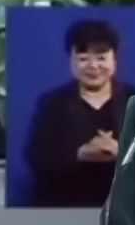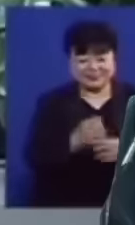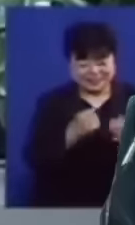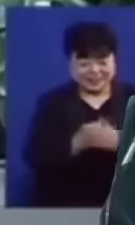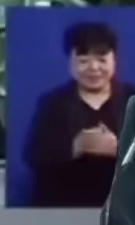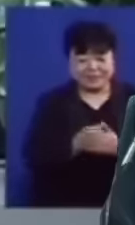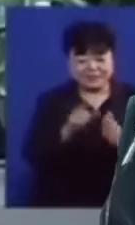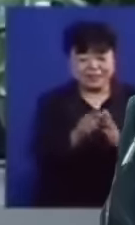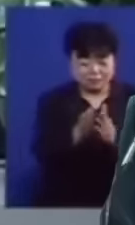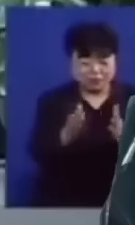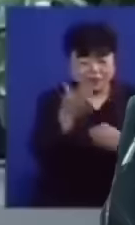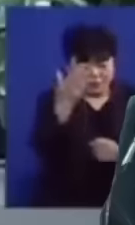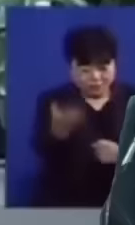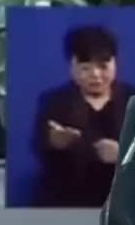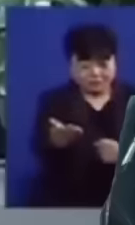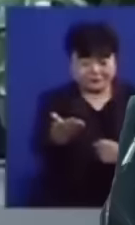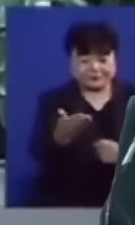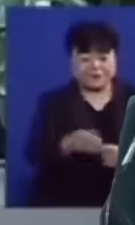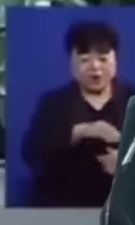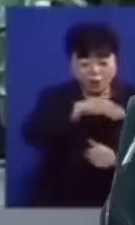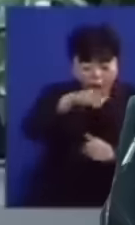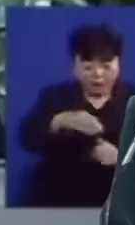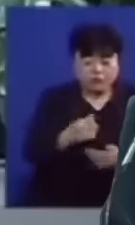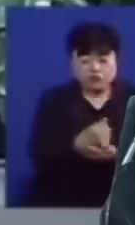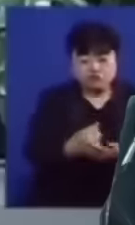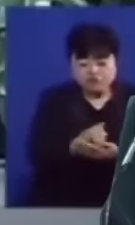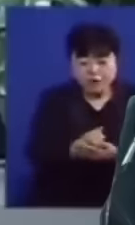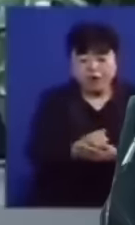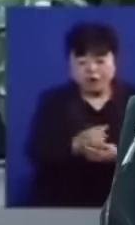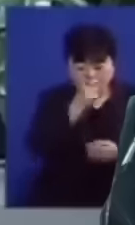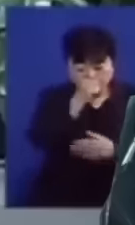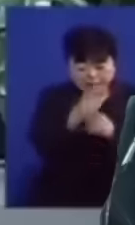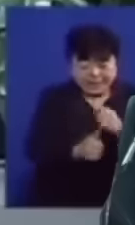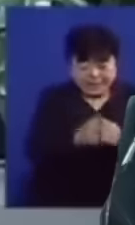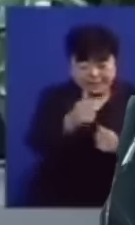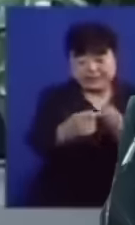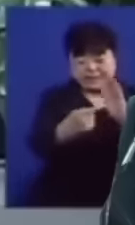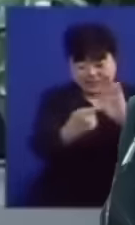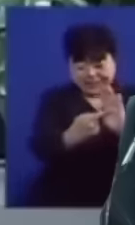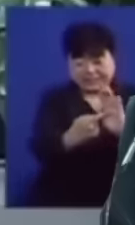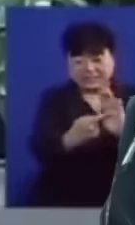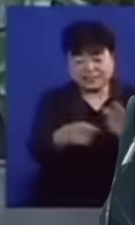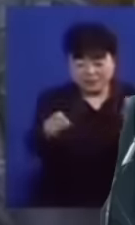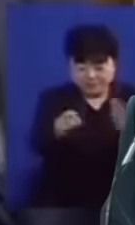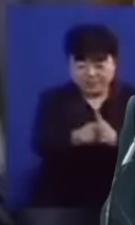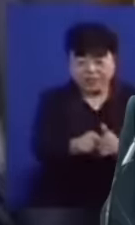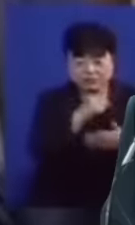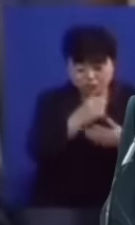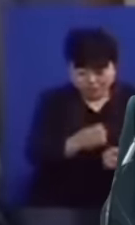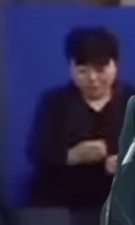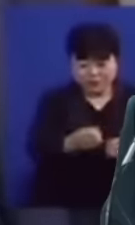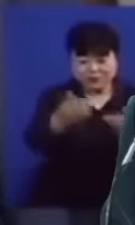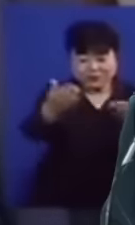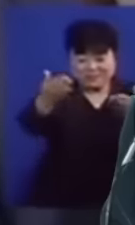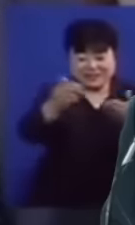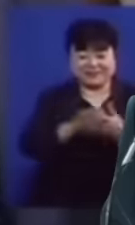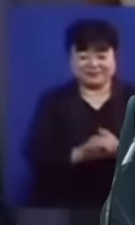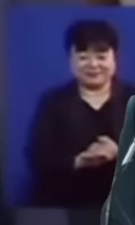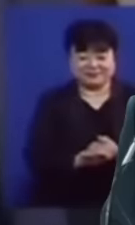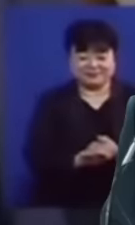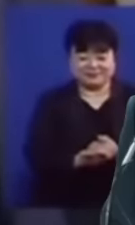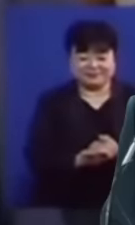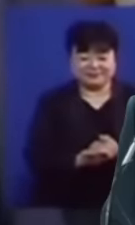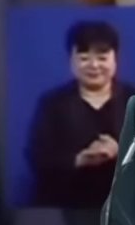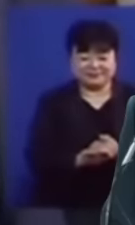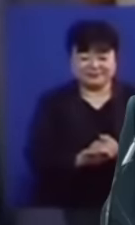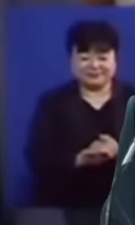그러므로 오늘 이 시간부터 여러분 환경과 운명에 좋은 하나님이 나타나실 것을 믿게 되시기를 주의 이름으로 축원합니다.